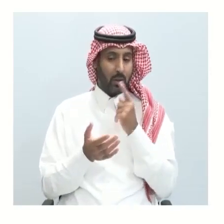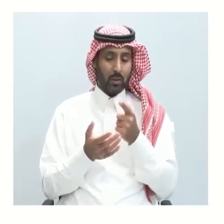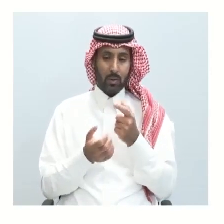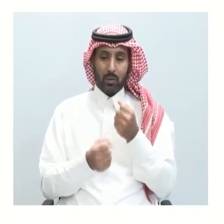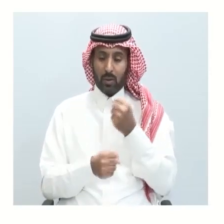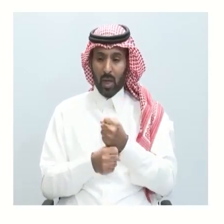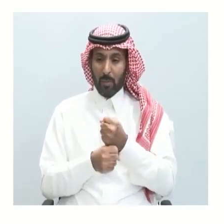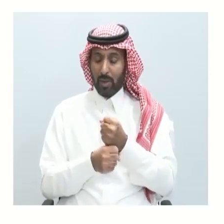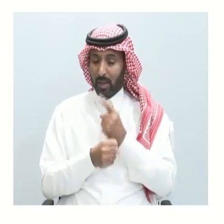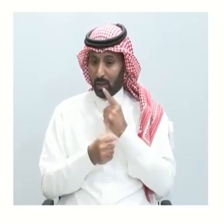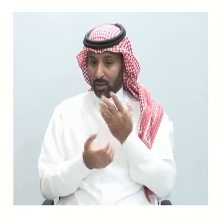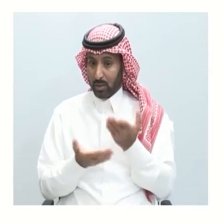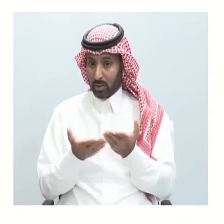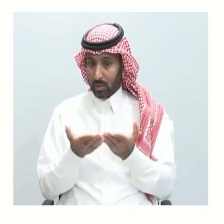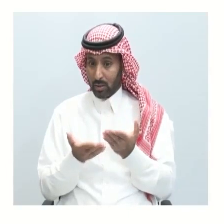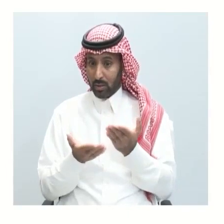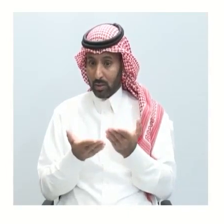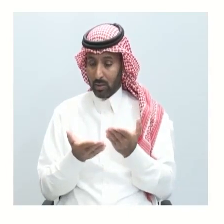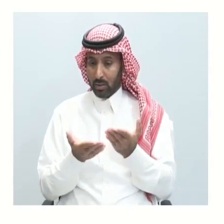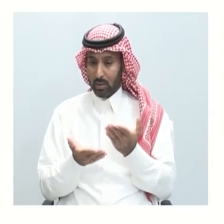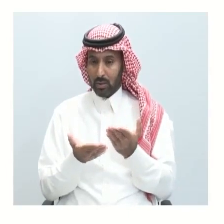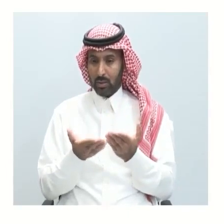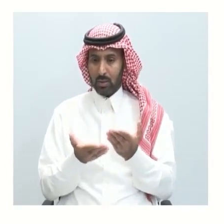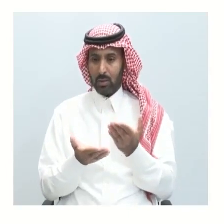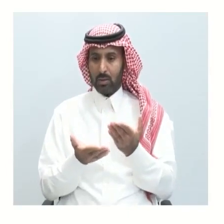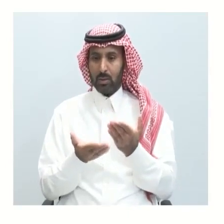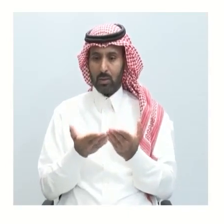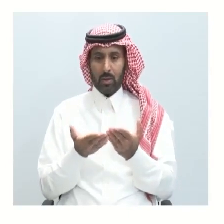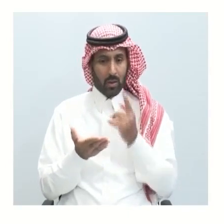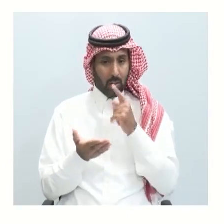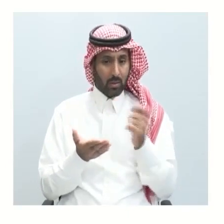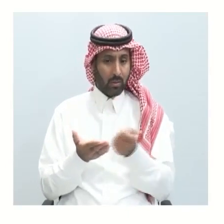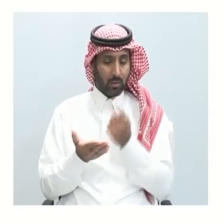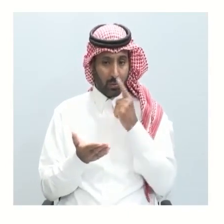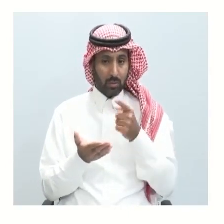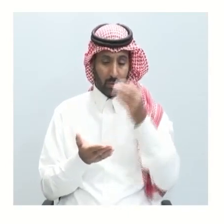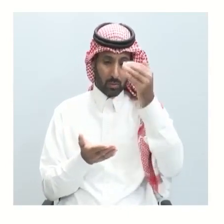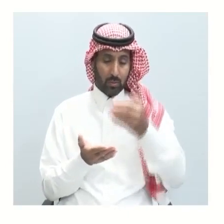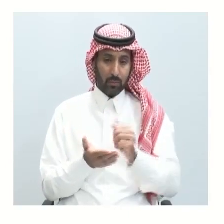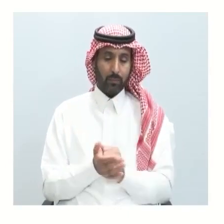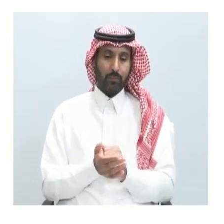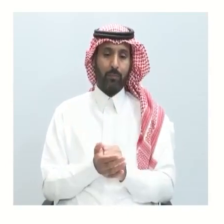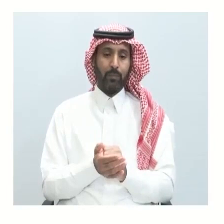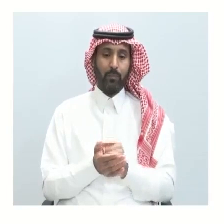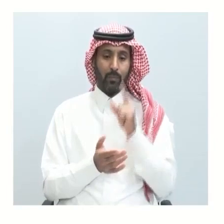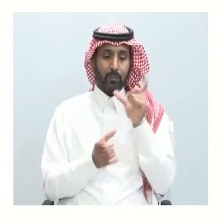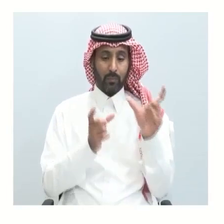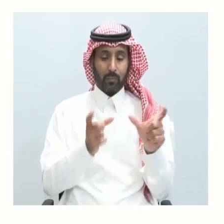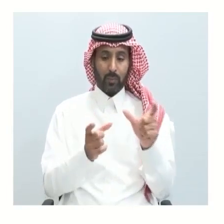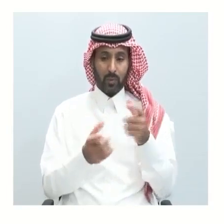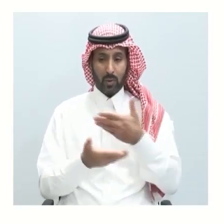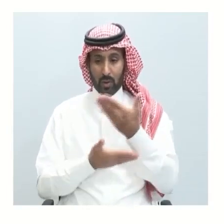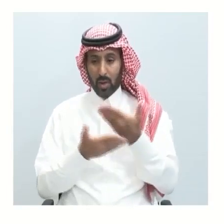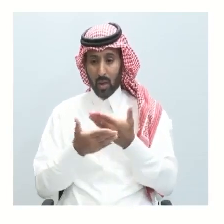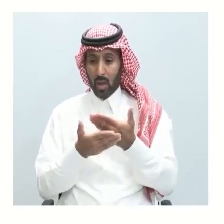مراقبة الحالة الفيزيائية. إذن حتى تتأكد من أن حلك صحيح لابد أن تركز، والمتفاعلات هنا